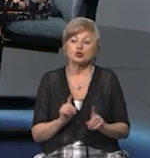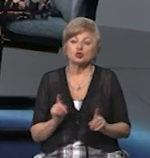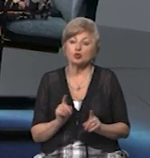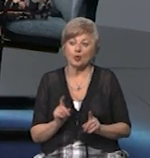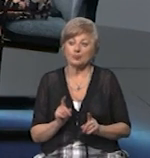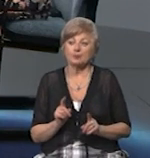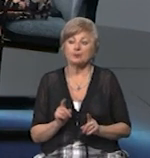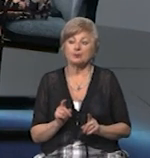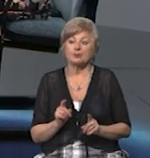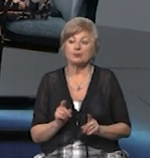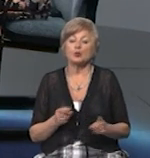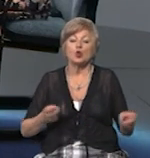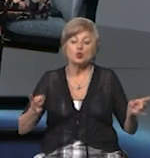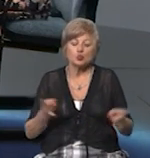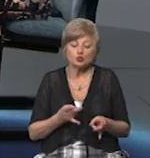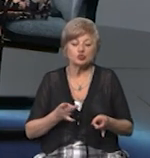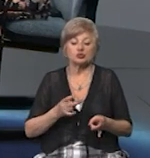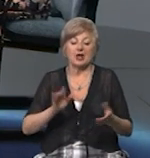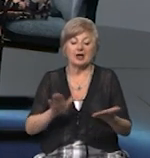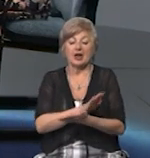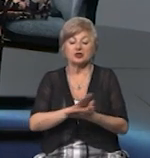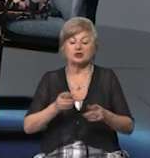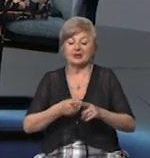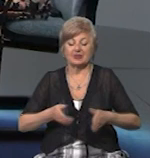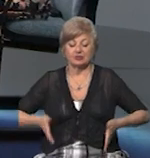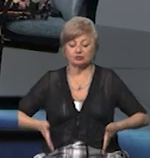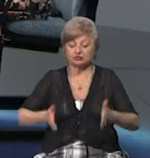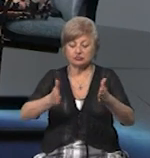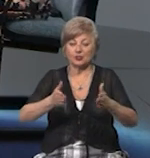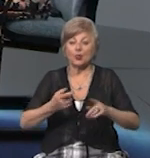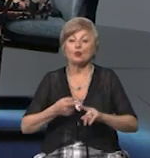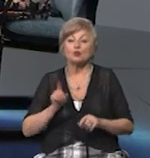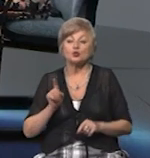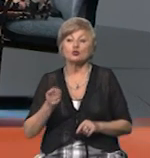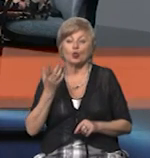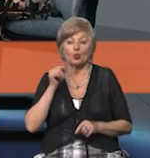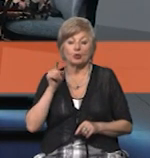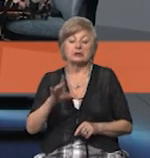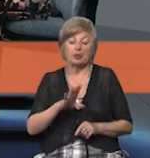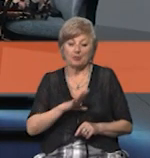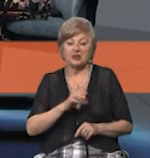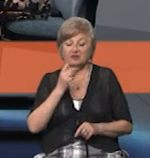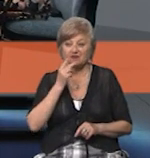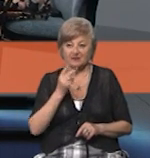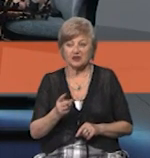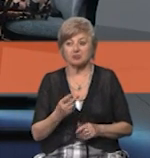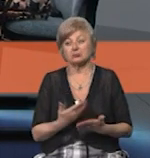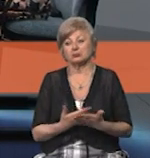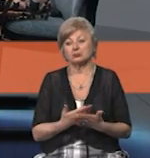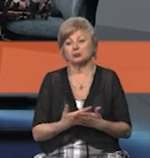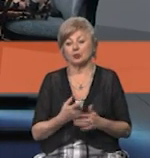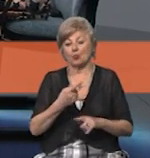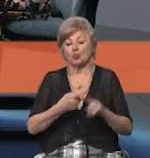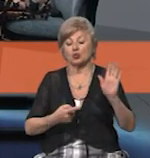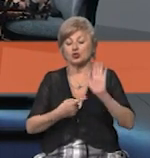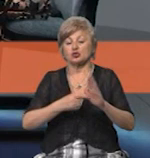що ну, потрібно якось розчищати цю ділянку, бо на той момент, коли я там був присутній, це було близько пів на